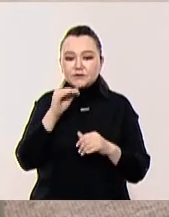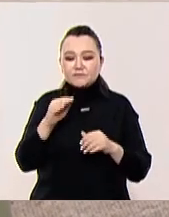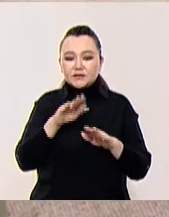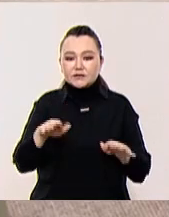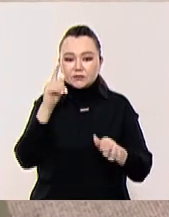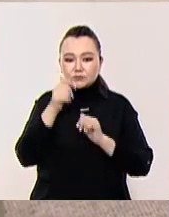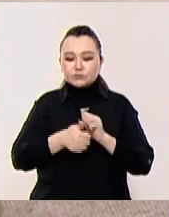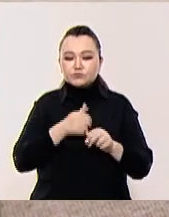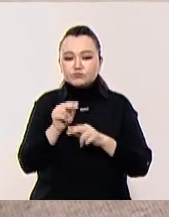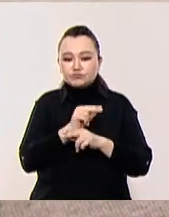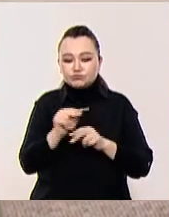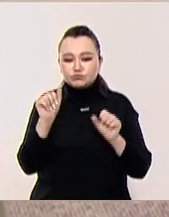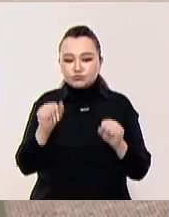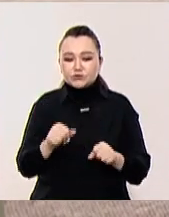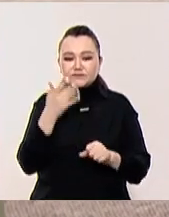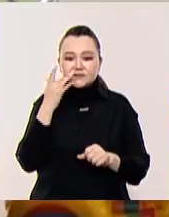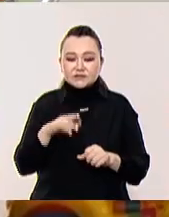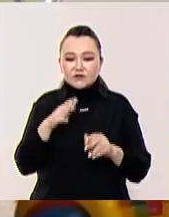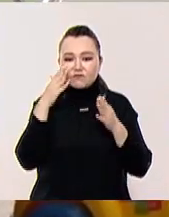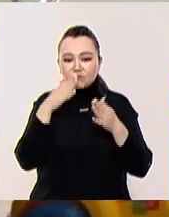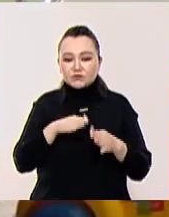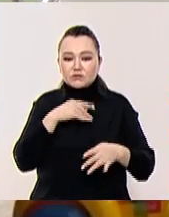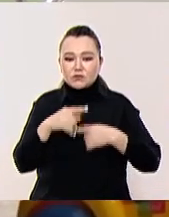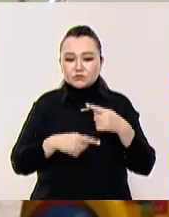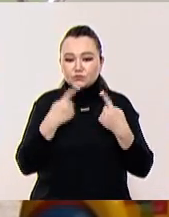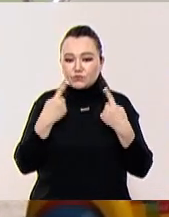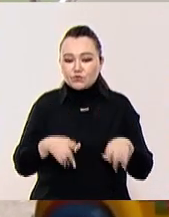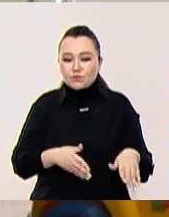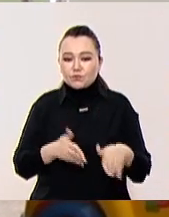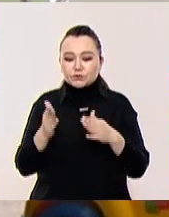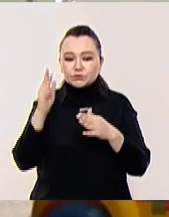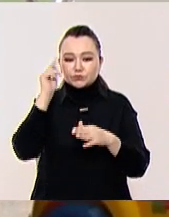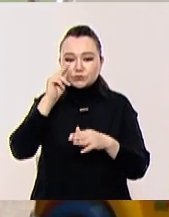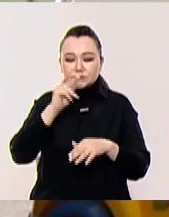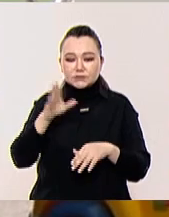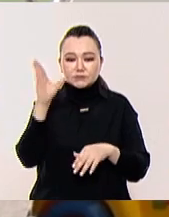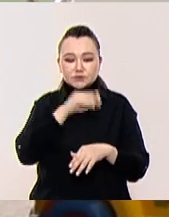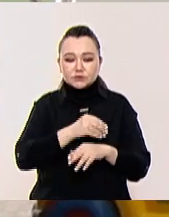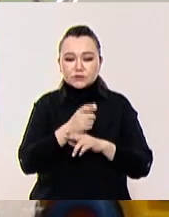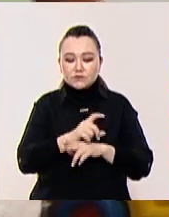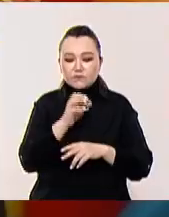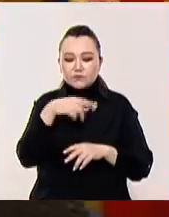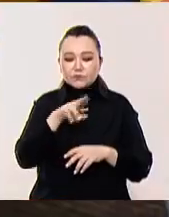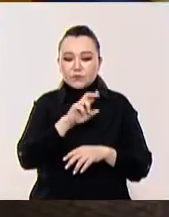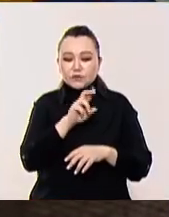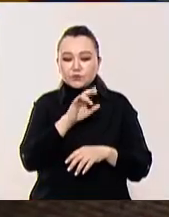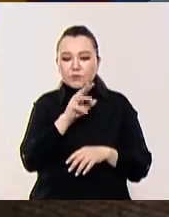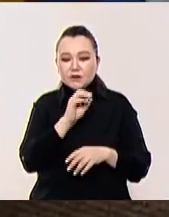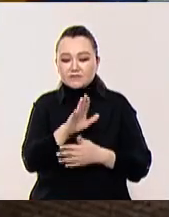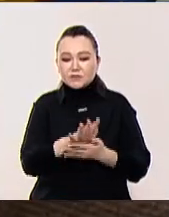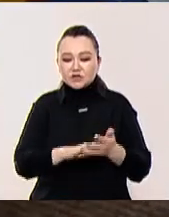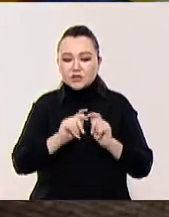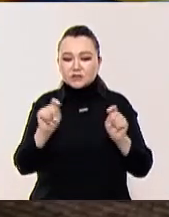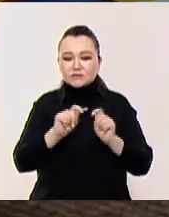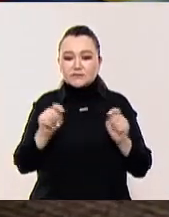аутизмом обучаемы. Просто им не всегда подходят традиционные методики преподавания. Именно поэтому фонд Булата Утимуратова продолжает